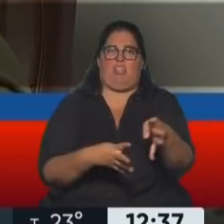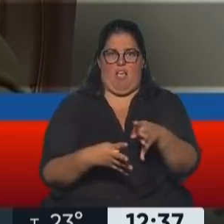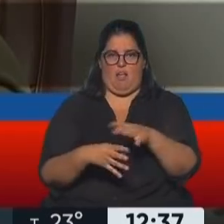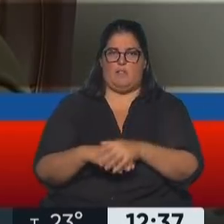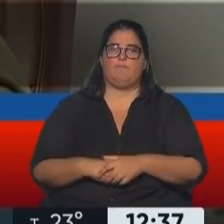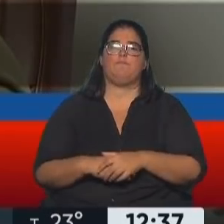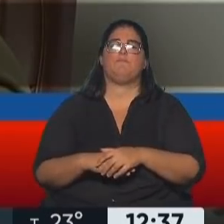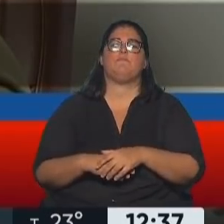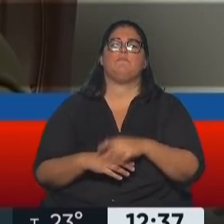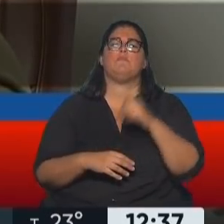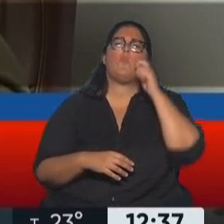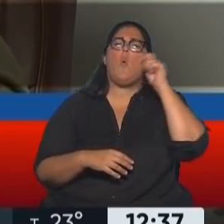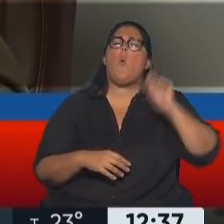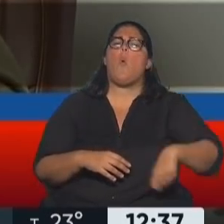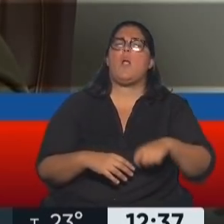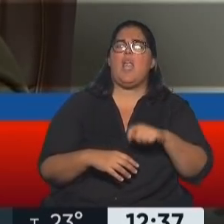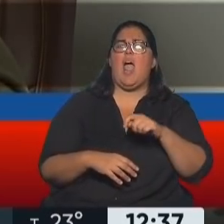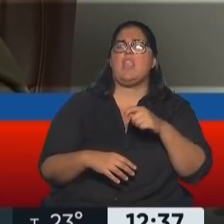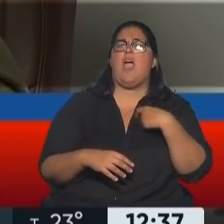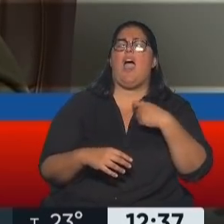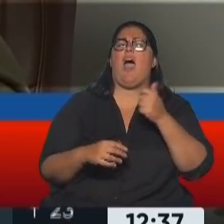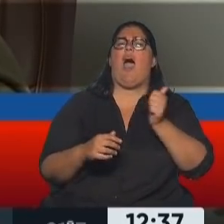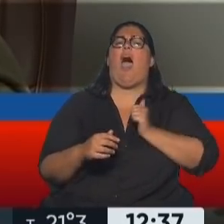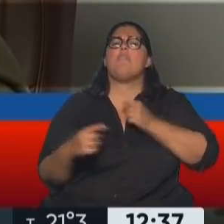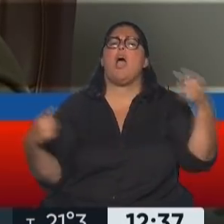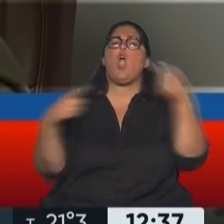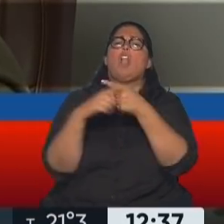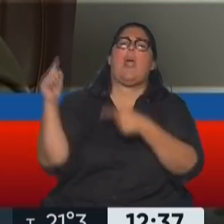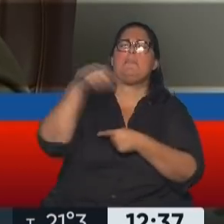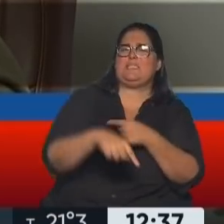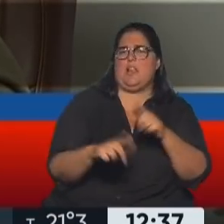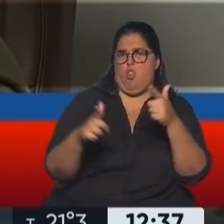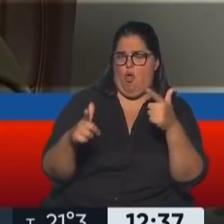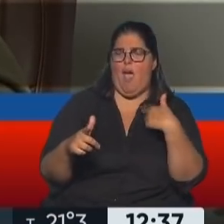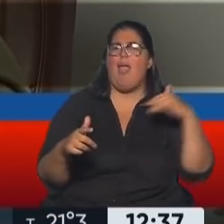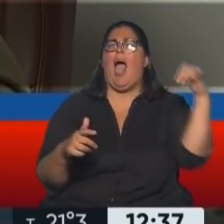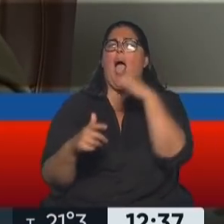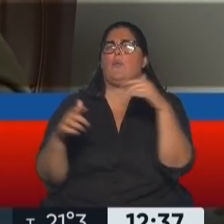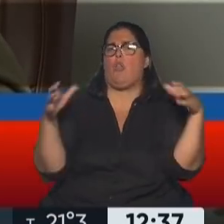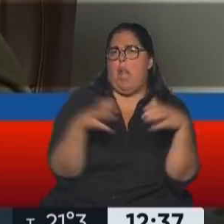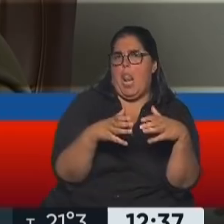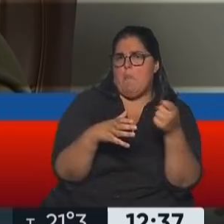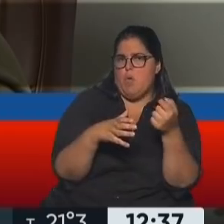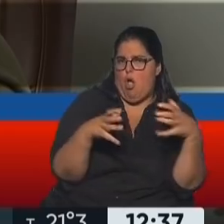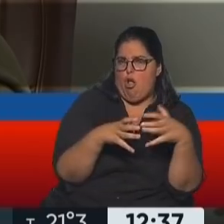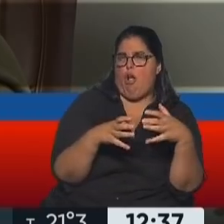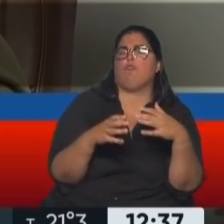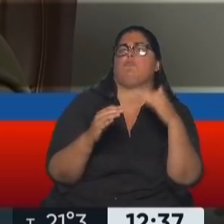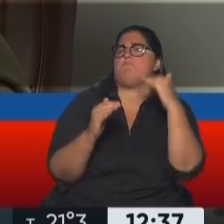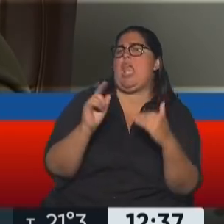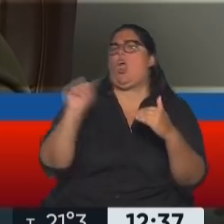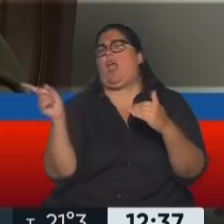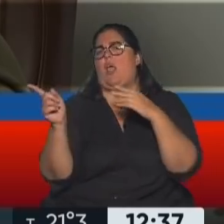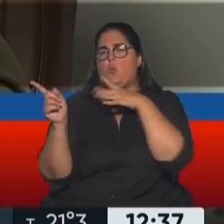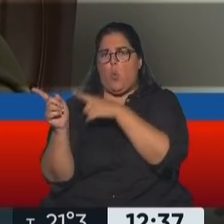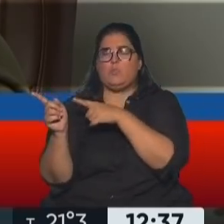Україна не має потужної протиракетної зброї. Має значно меншу авіацію, ніж Росія, тому їхня перевага